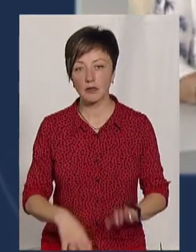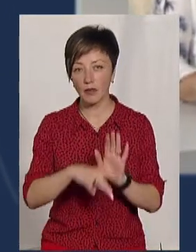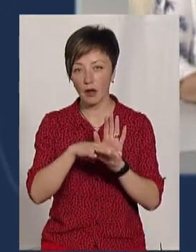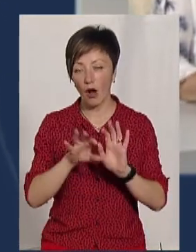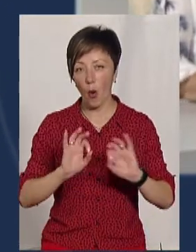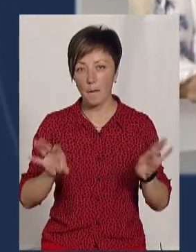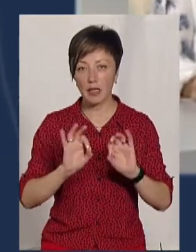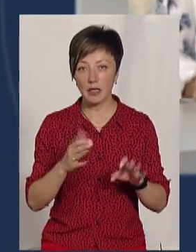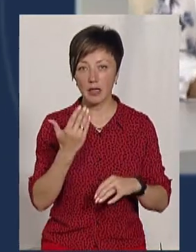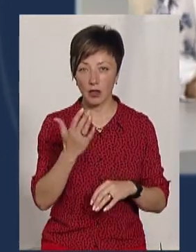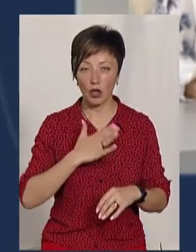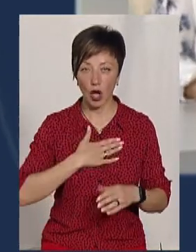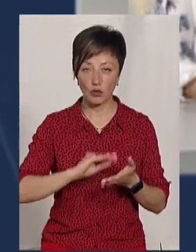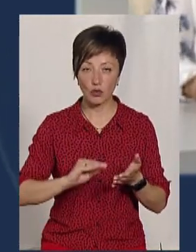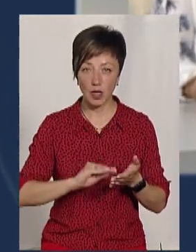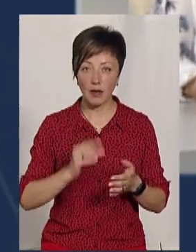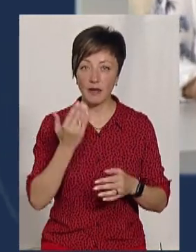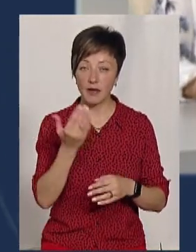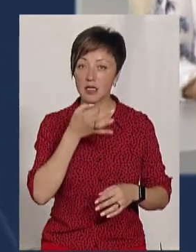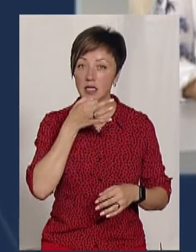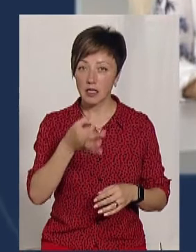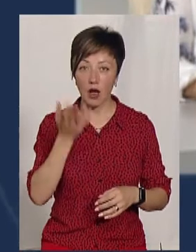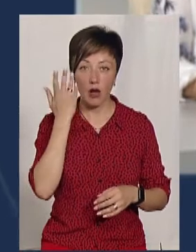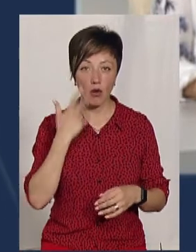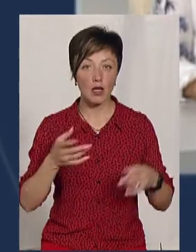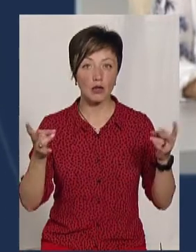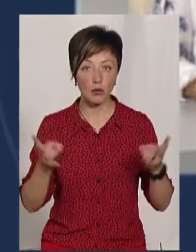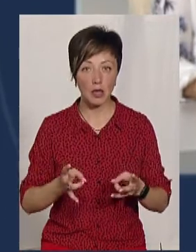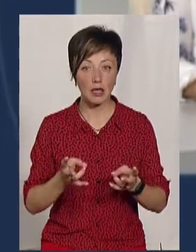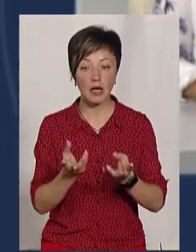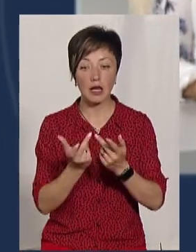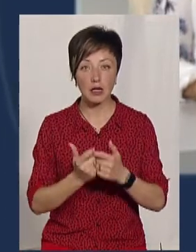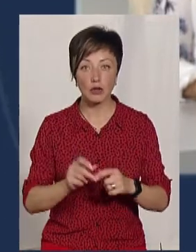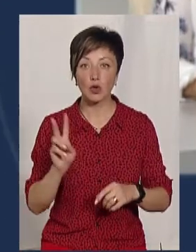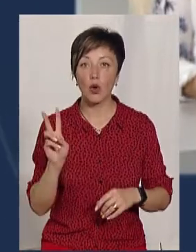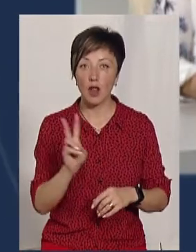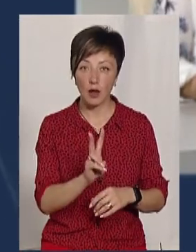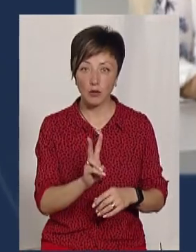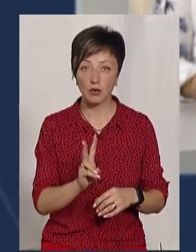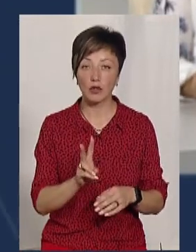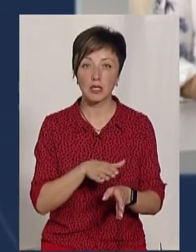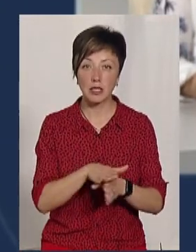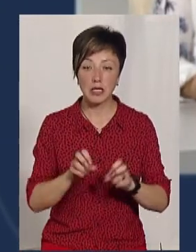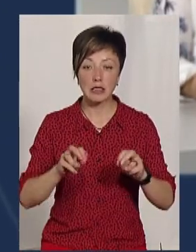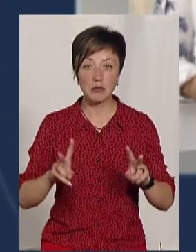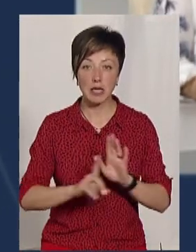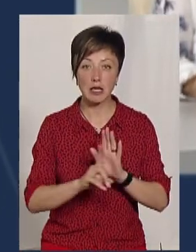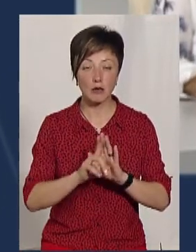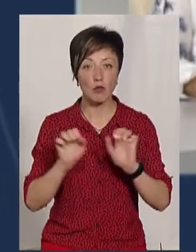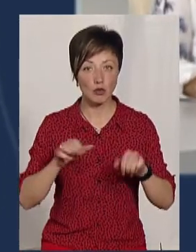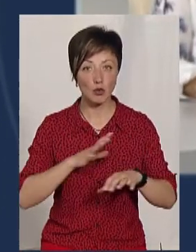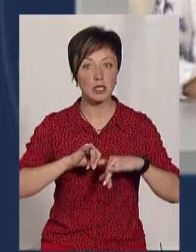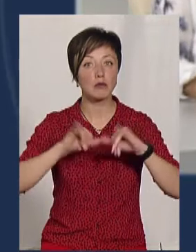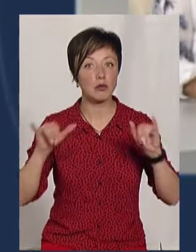нашій журналістці ви зазначили, що при необхідності кількість тролейбусів, що здійснюють спецрейси, може